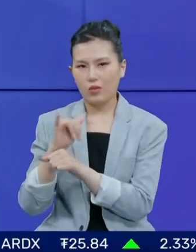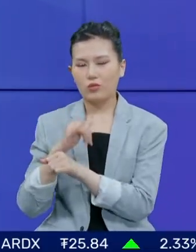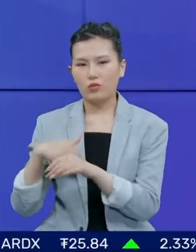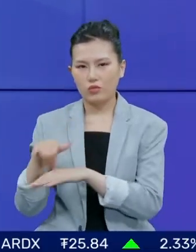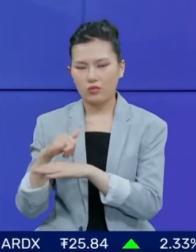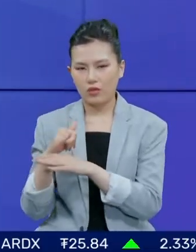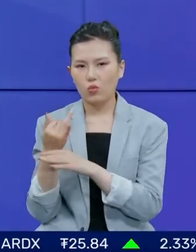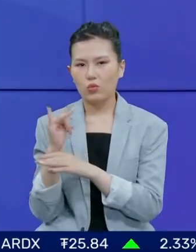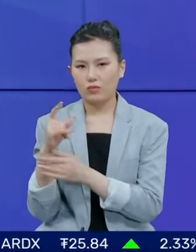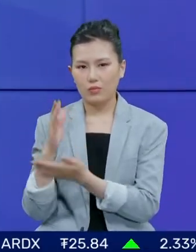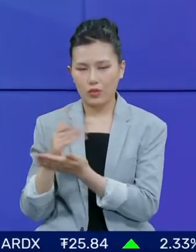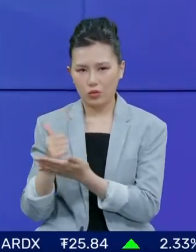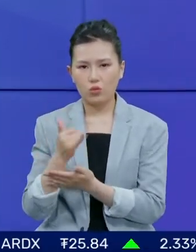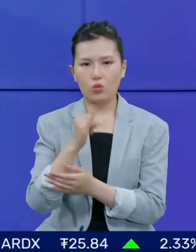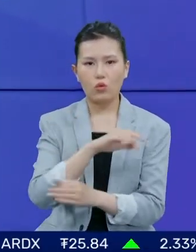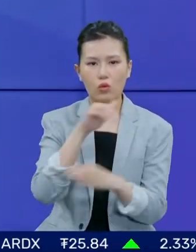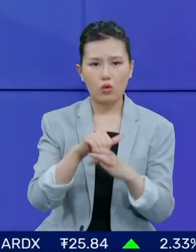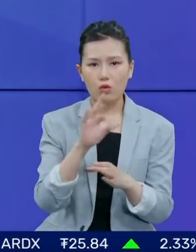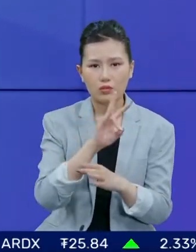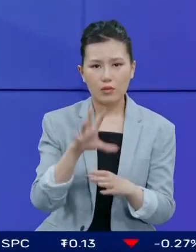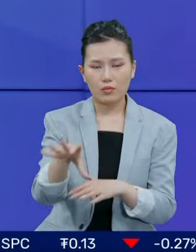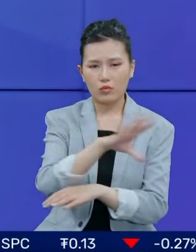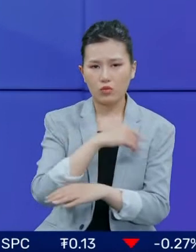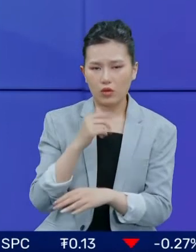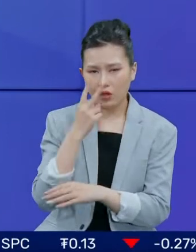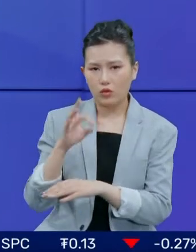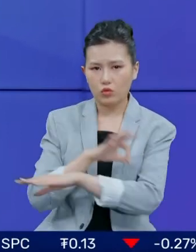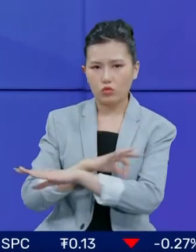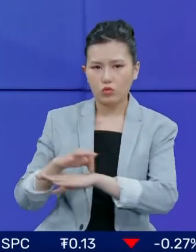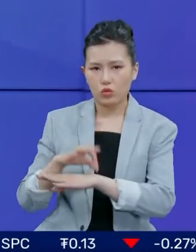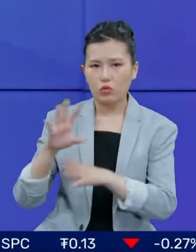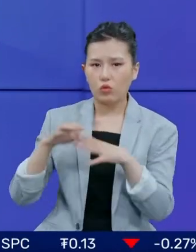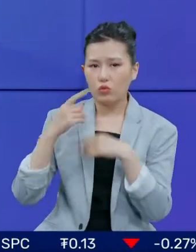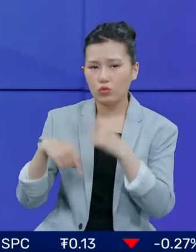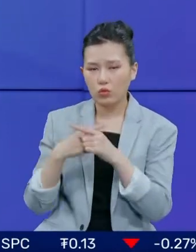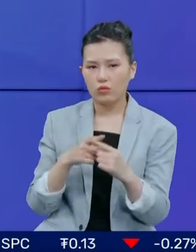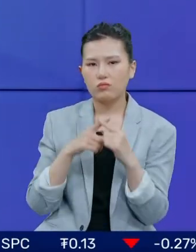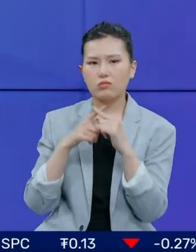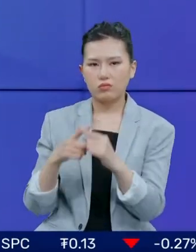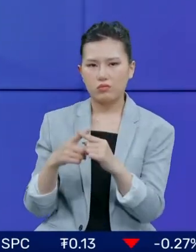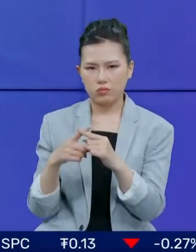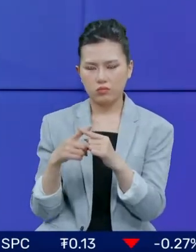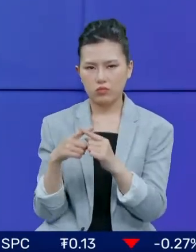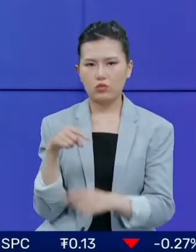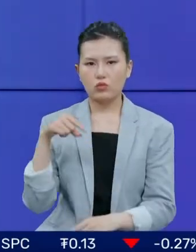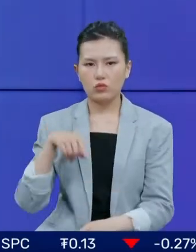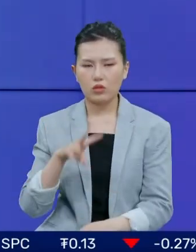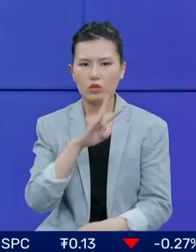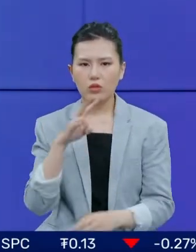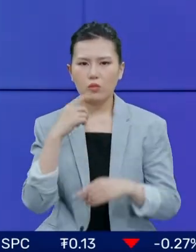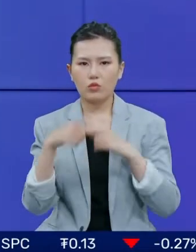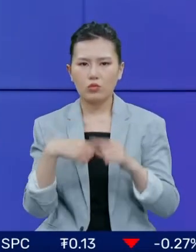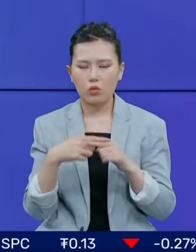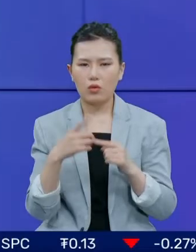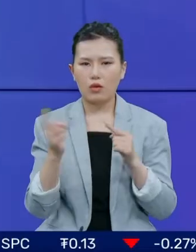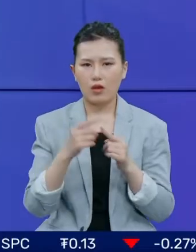гэж тэд үтсэн юм а. Тиймээс хуулийн төслийг дахин боловсруулах эсвэл намын дотоод үйл ажиллагааг хязгаарласан зүйл заалтаа хасахыг хэлэлцүүлгийн үеэр улс төрийн